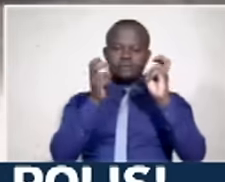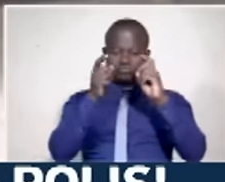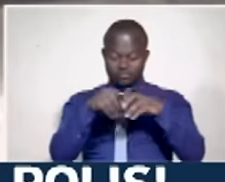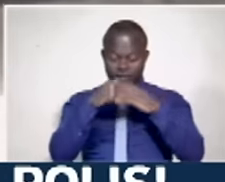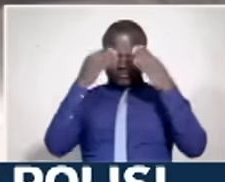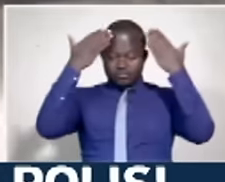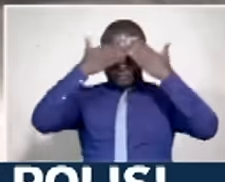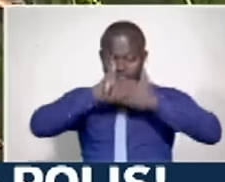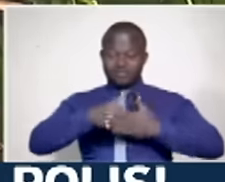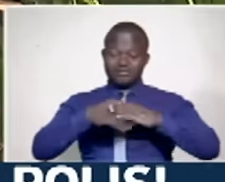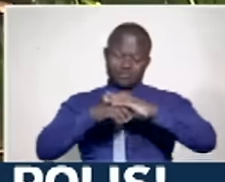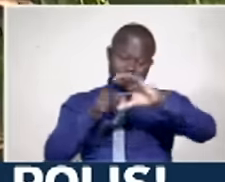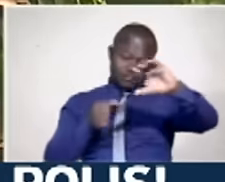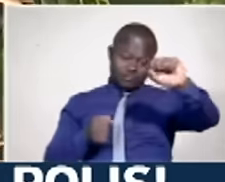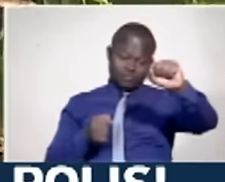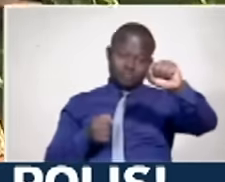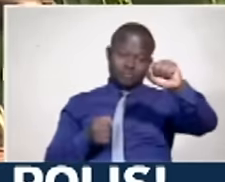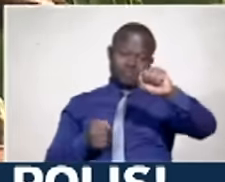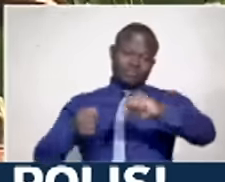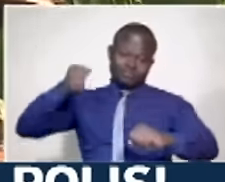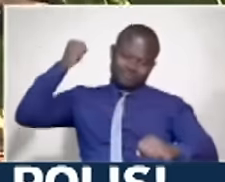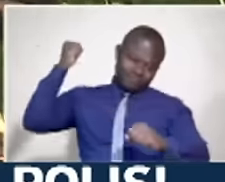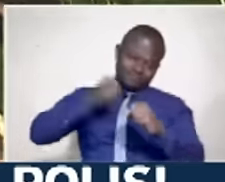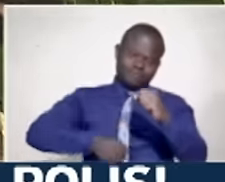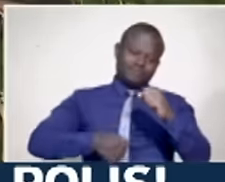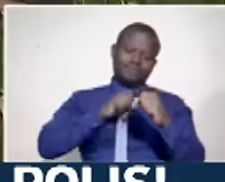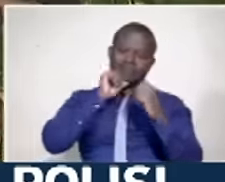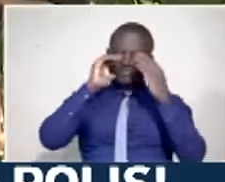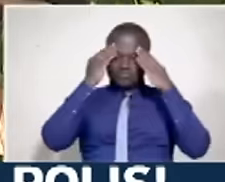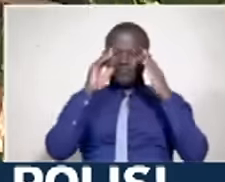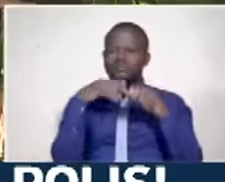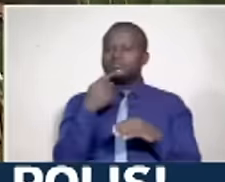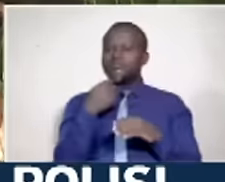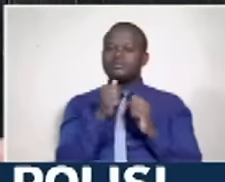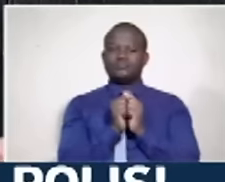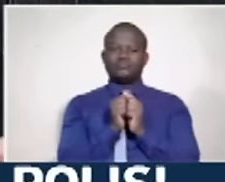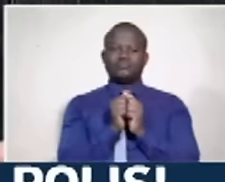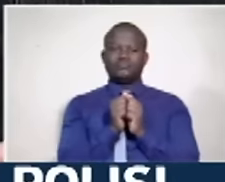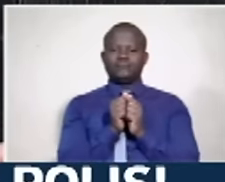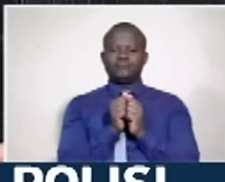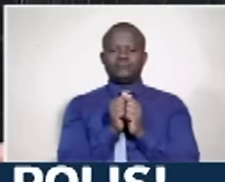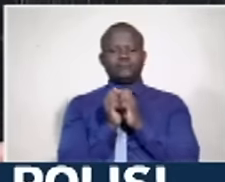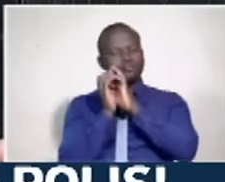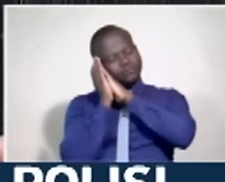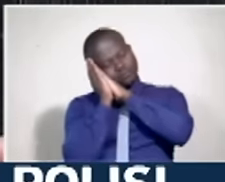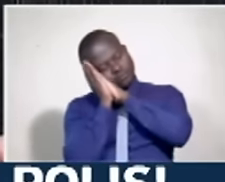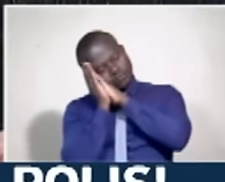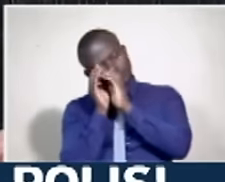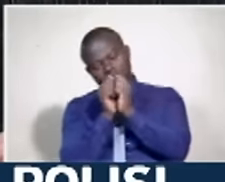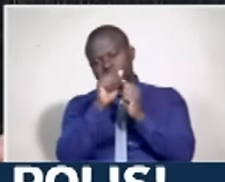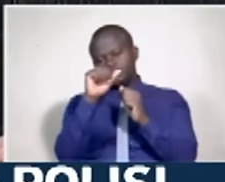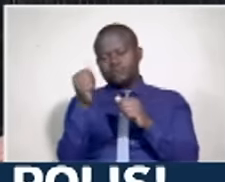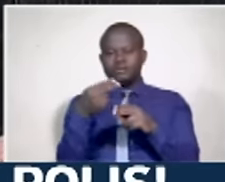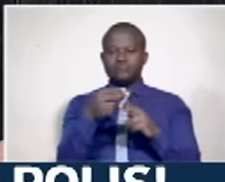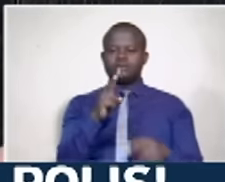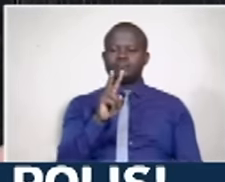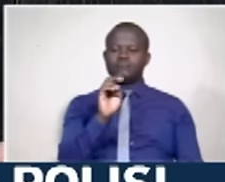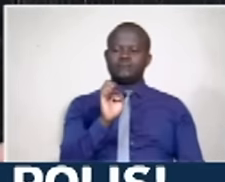masaha y'ijoro afite umuhoro akabatema ntibamenye uwo ari we. Bari turyamye n'uwa mugenzi wanjye